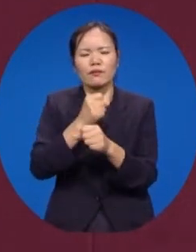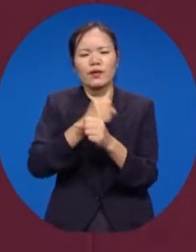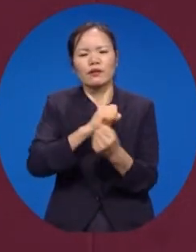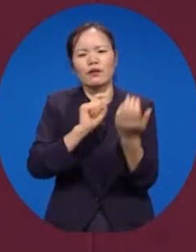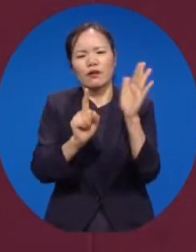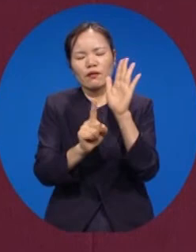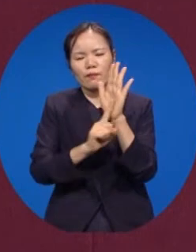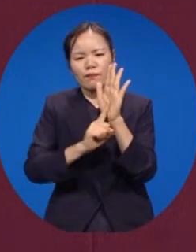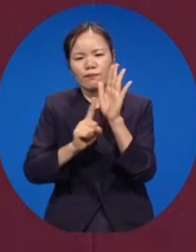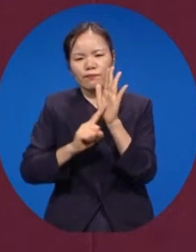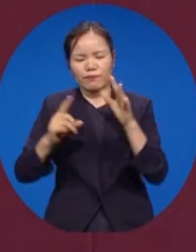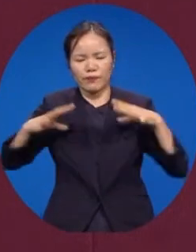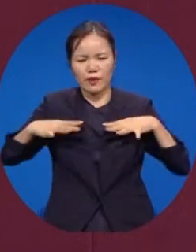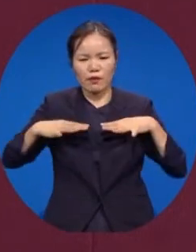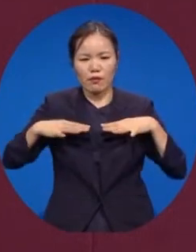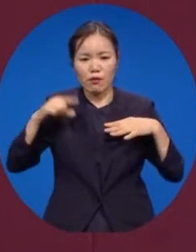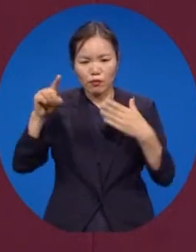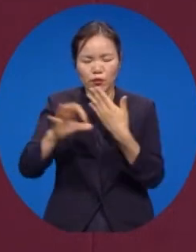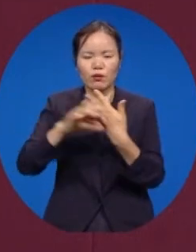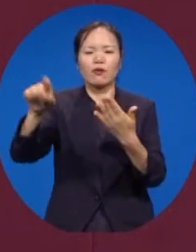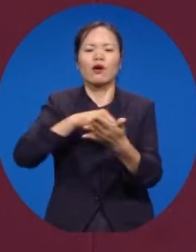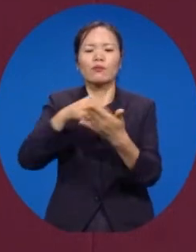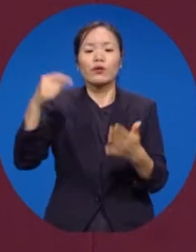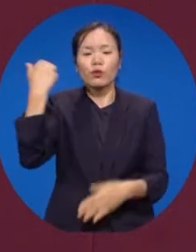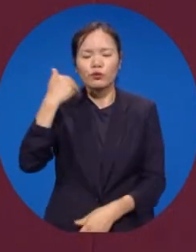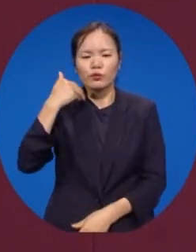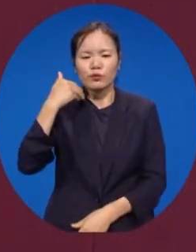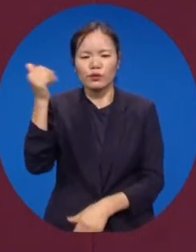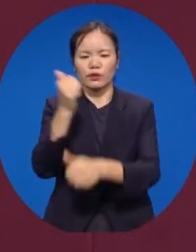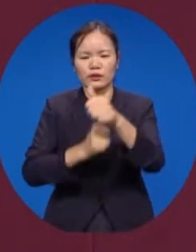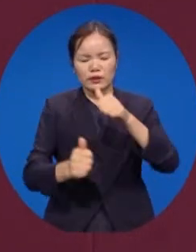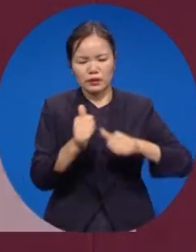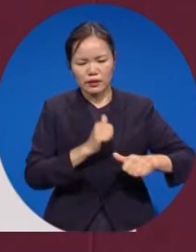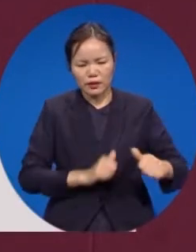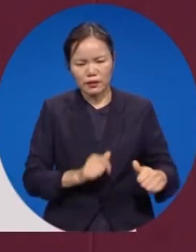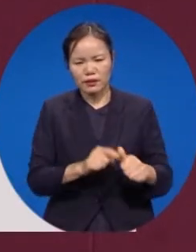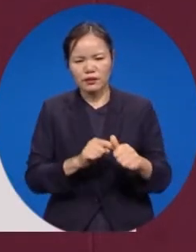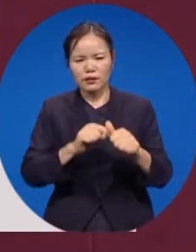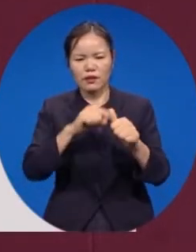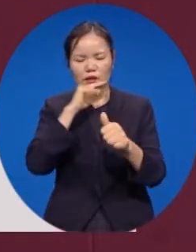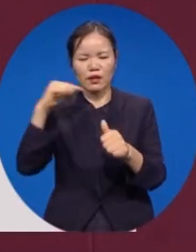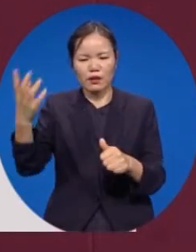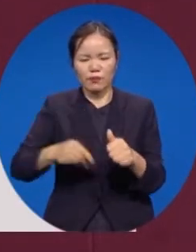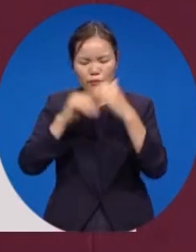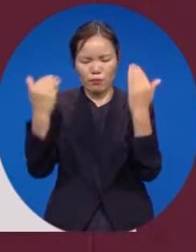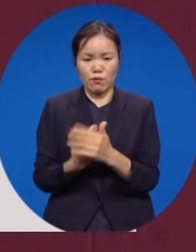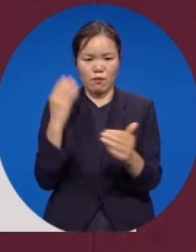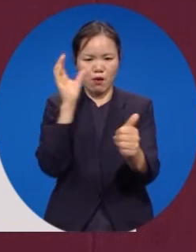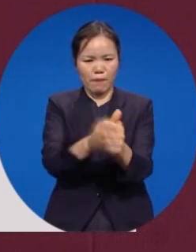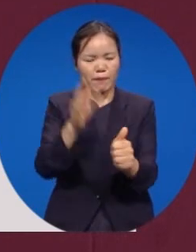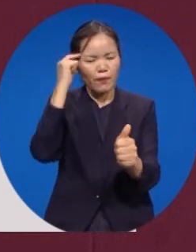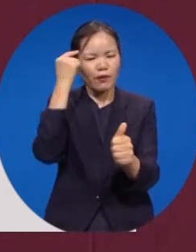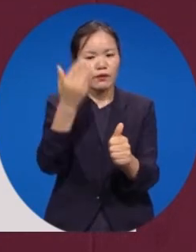누가 하라는 말입니까? 우리 자식 세대에게 이 빚을 몽땅 물려줄 작정입니까?